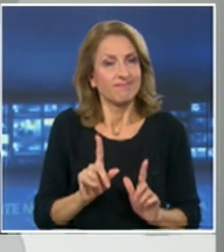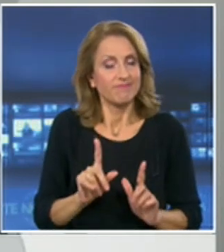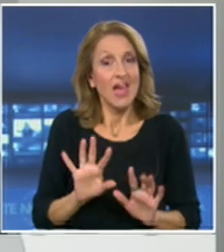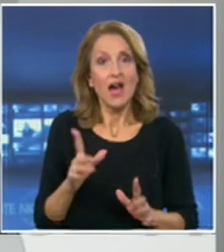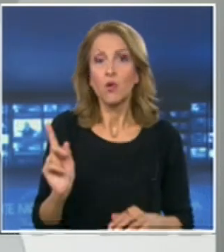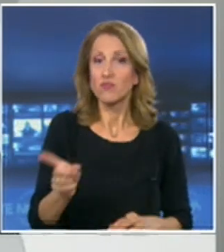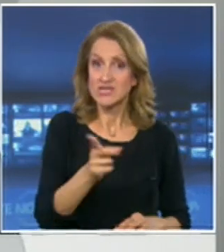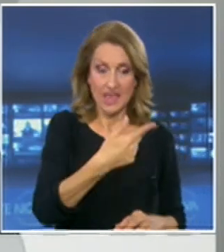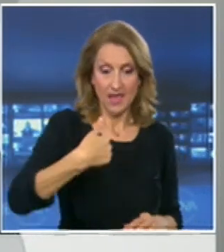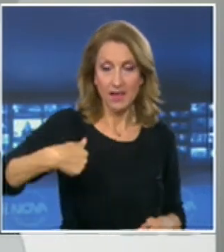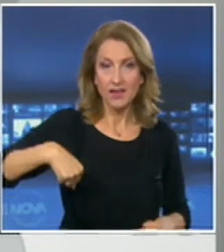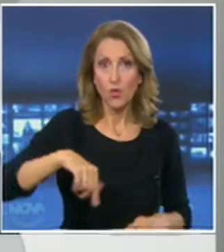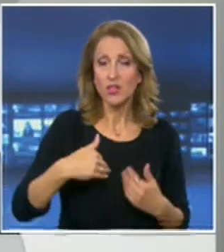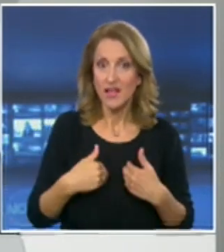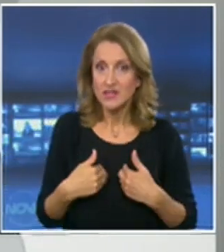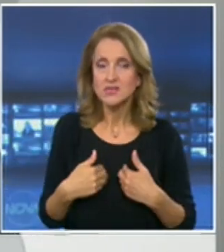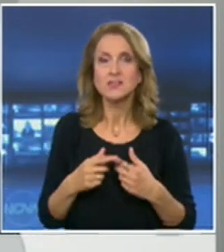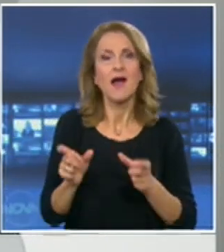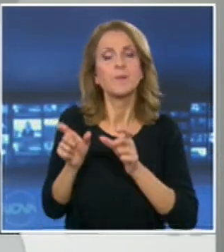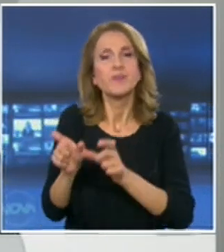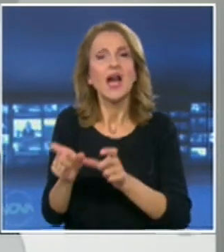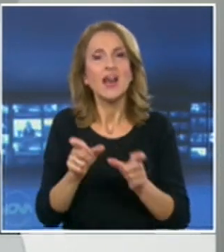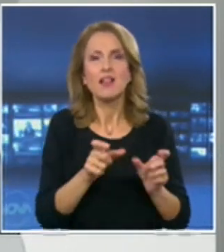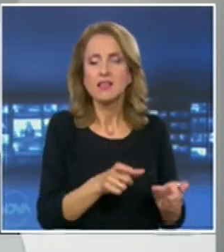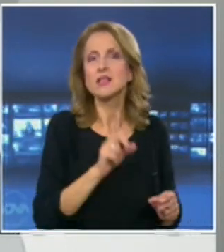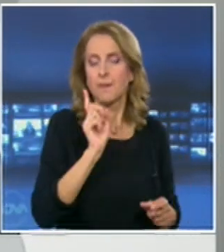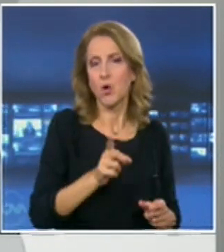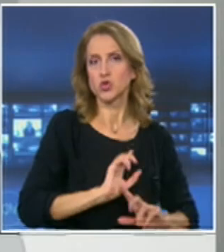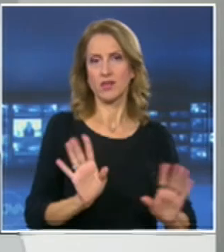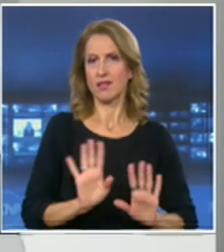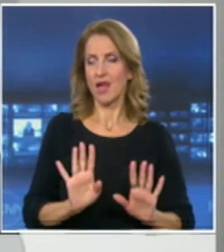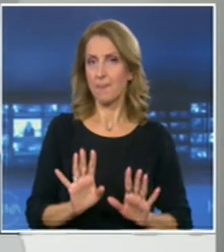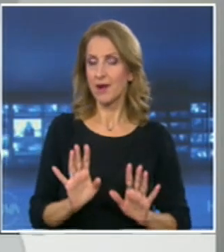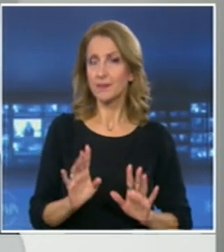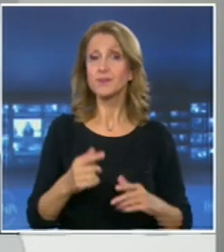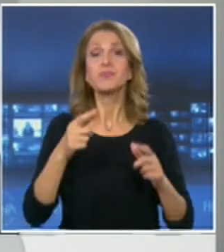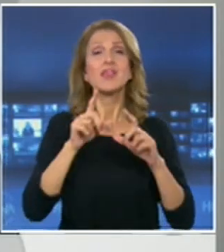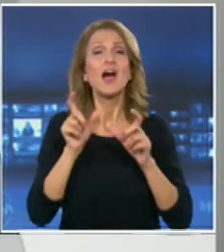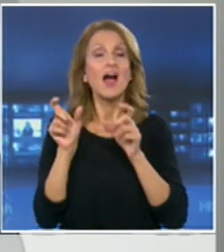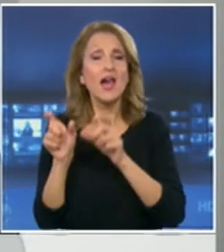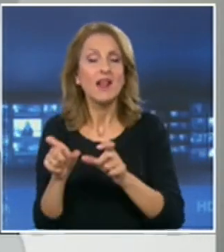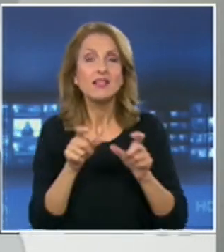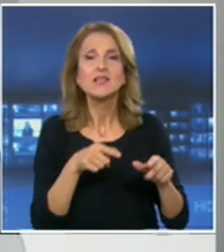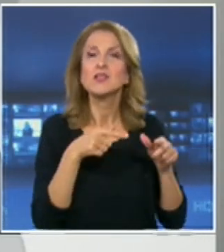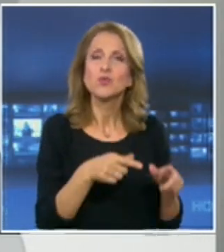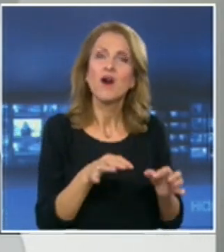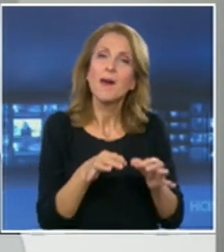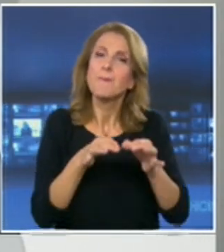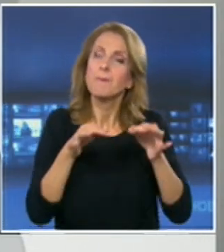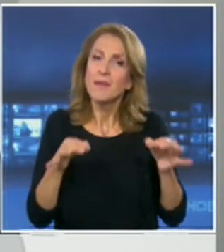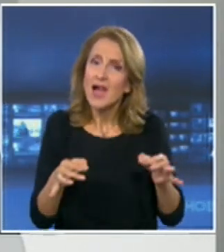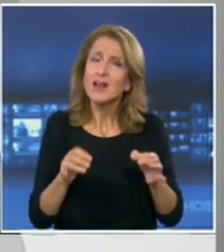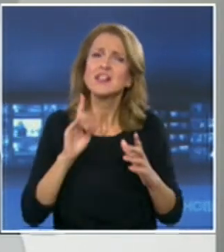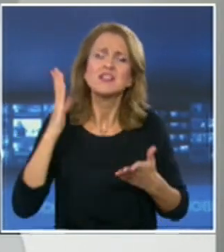Ако всеки от нас даде своя принос, карантините могат да бъдат избегнати. Държа на позицията си, че карантините са мярка, до която трябва да се